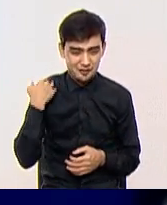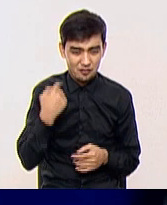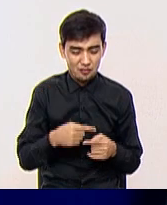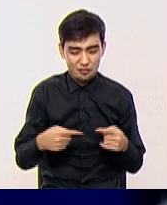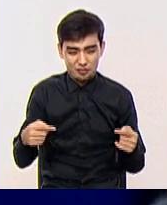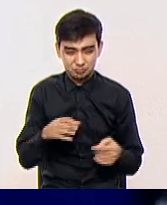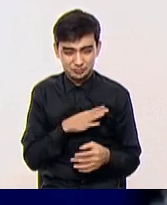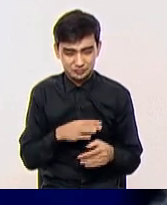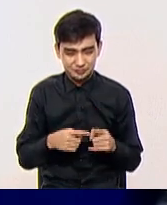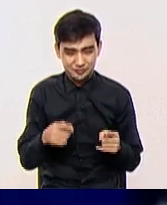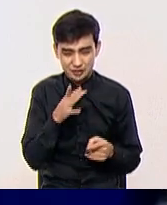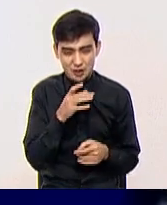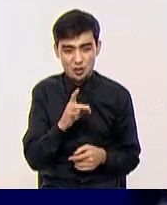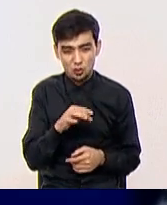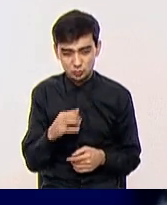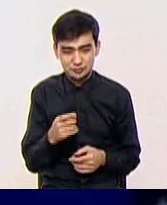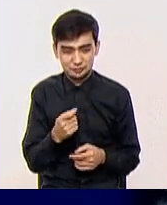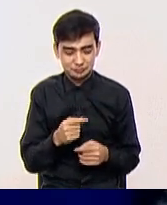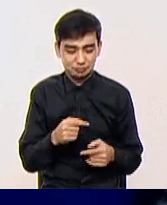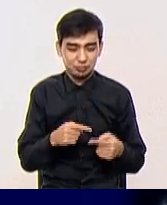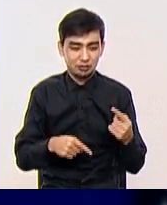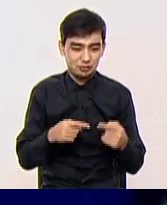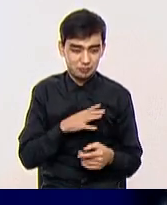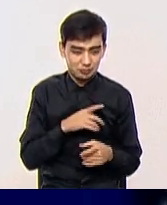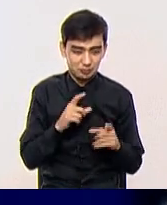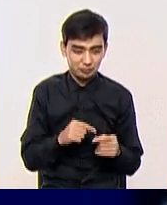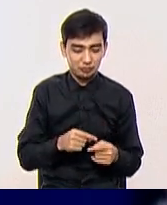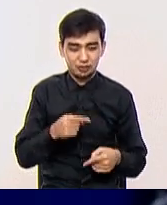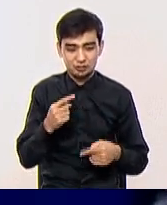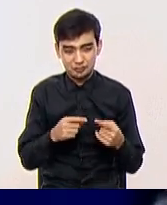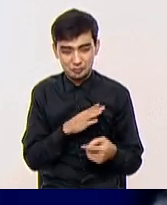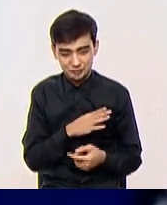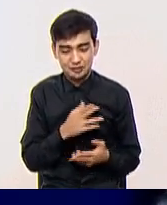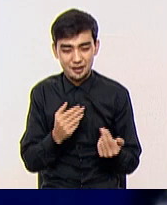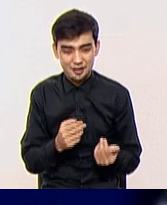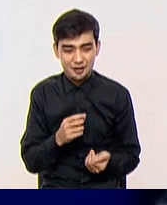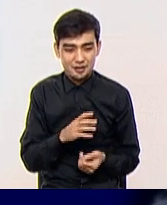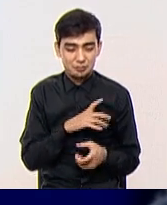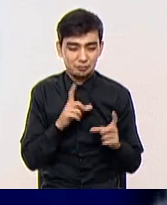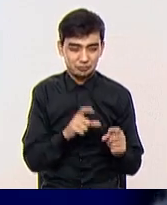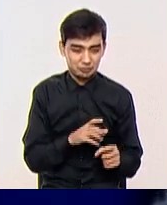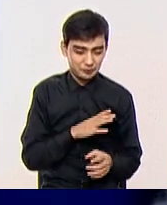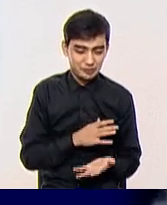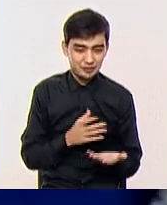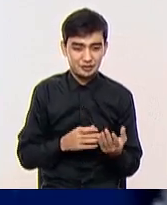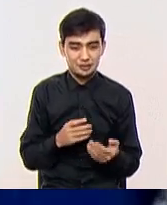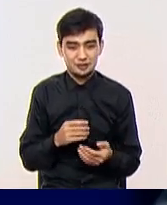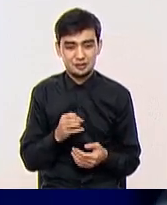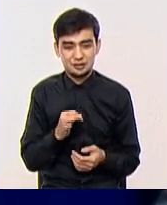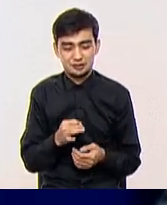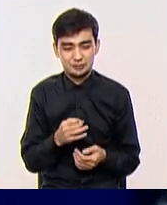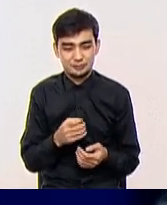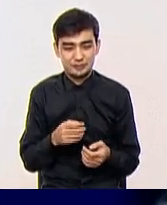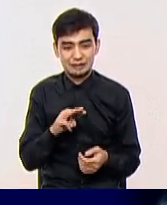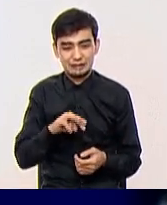рынком рубль немножко качался то есть рубль немножко двигался немножко падал следом тянул за собой